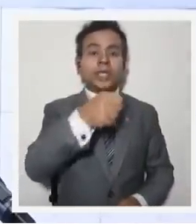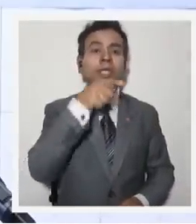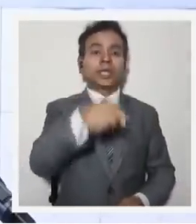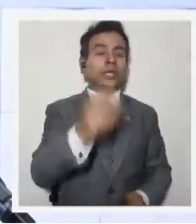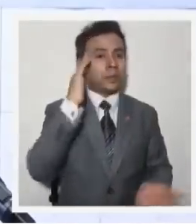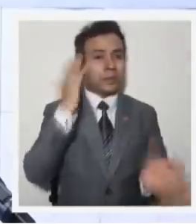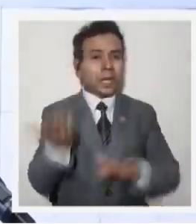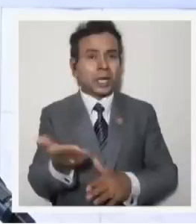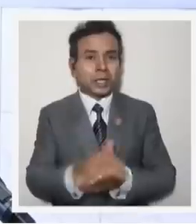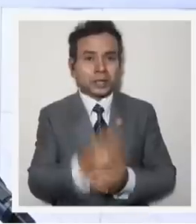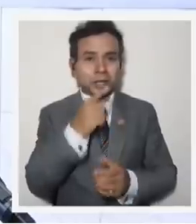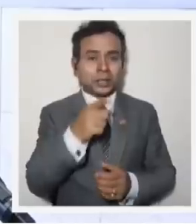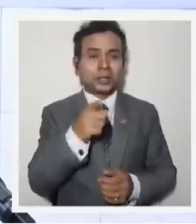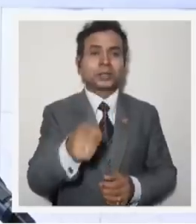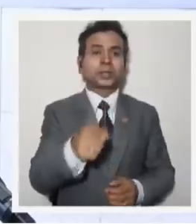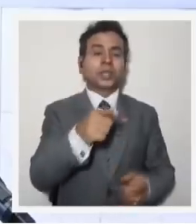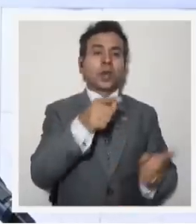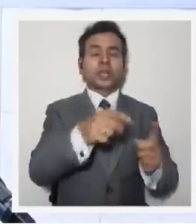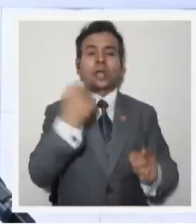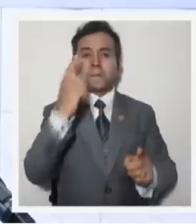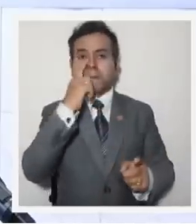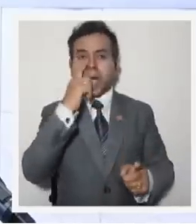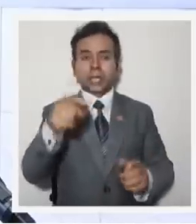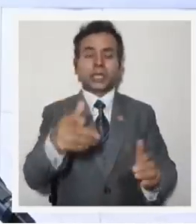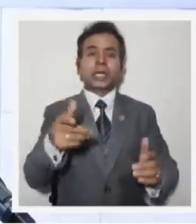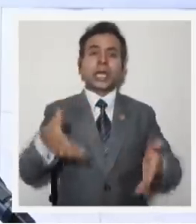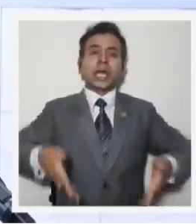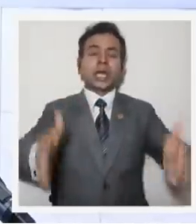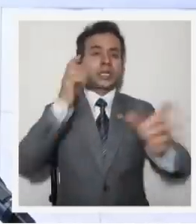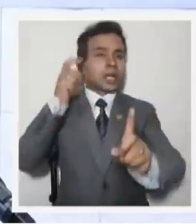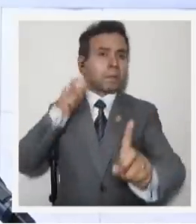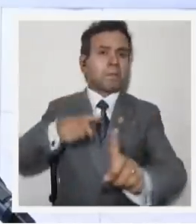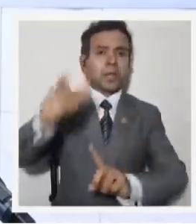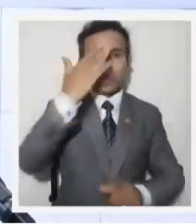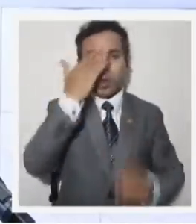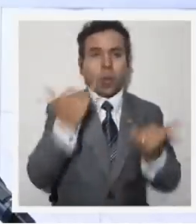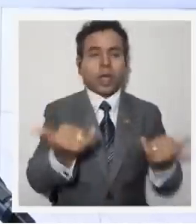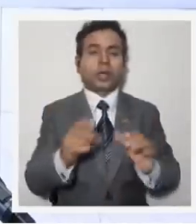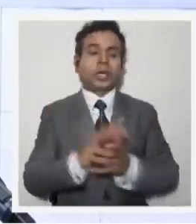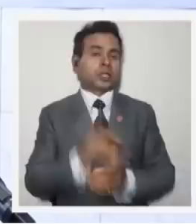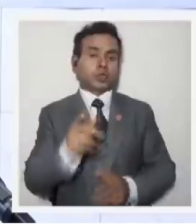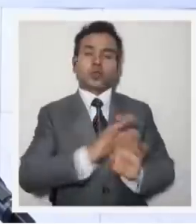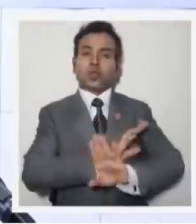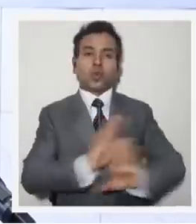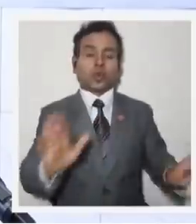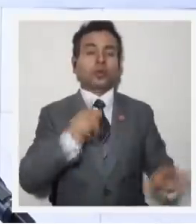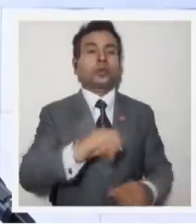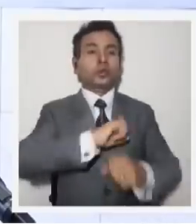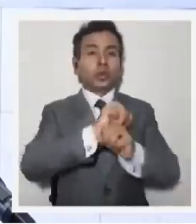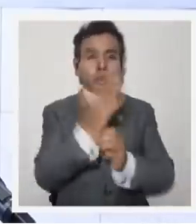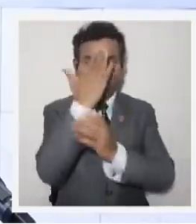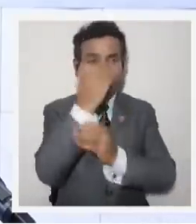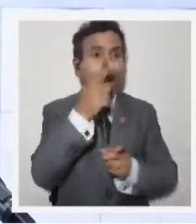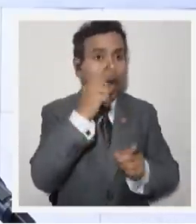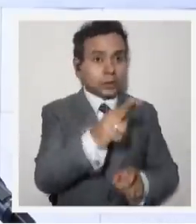একজন মৃত্যুবরণ করেছে, তাকে রাস্তায় নামিয়ে দেওয়া হয়েছে তার মা সহ। এই ধরনের অমানবিক আচরণ যেন আমরা না করি, সবার প্রতি